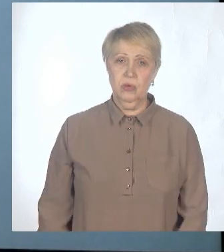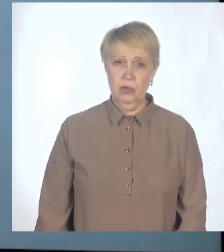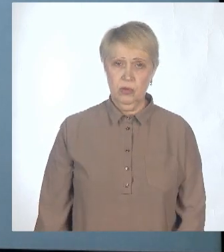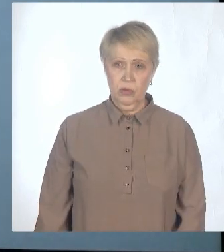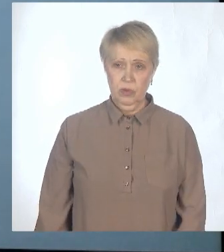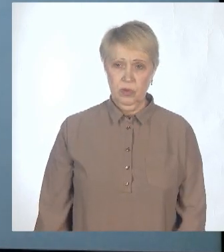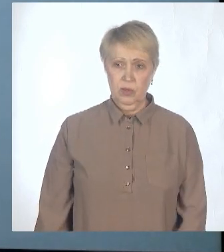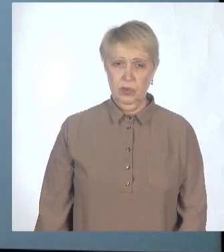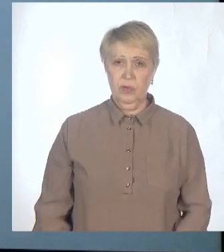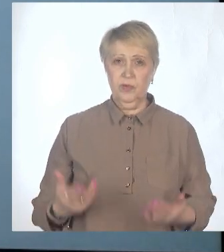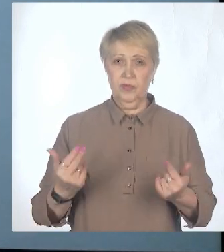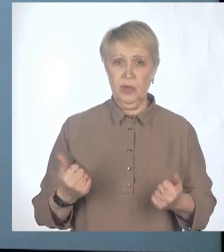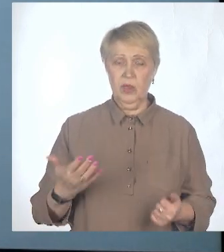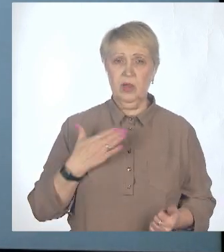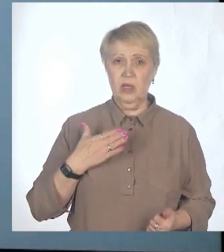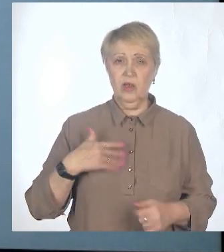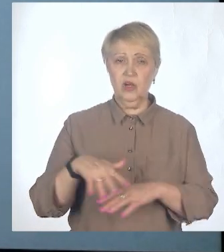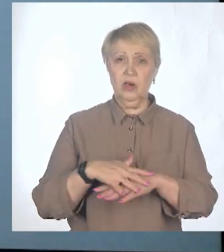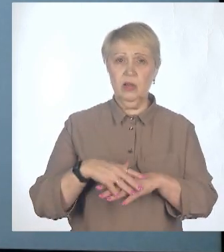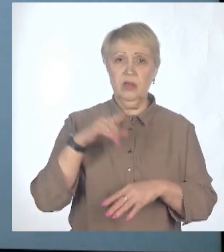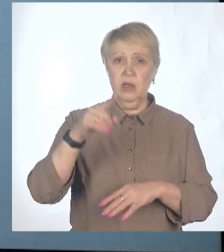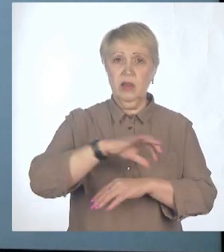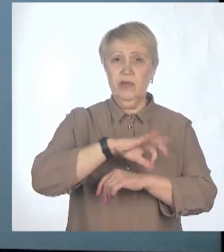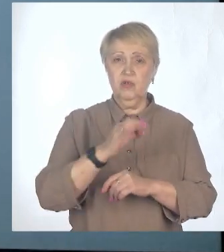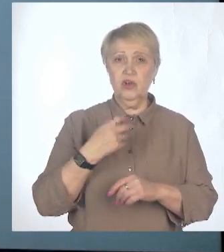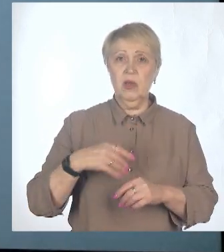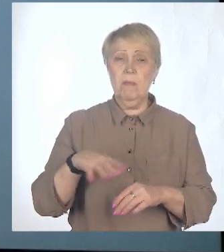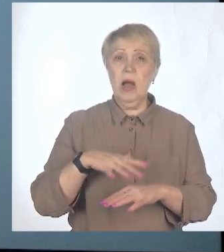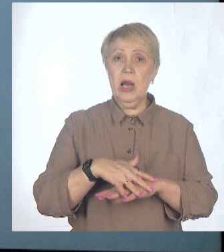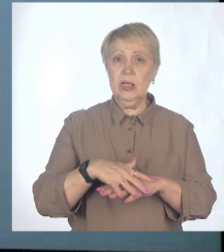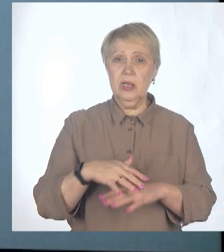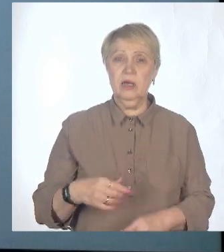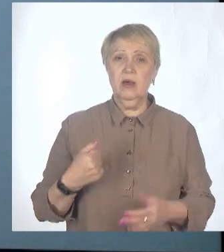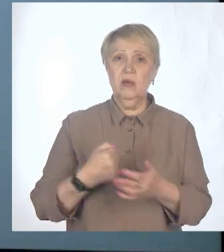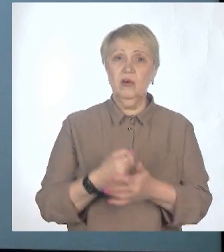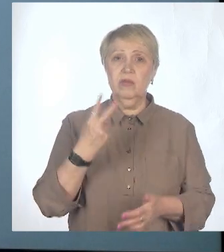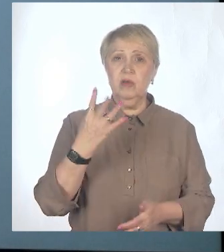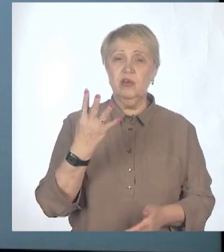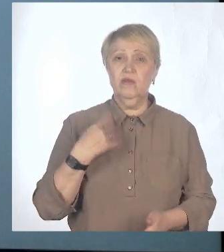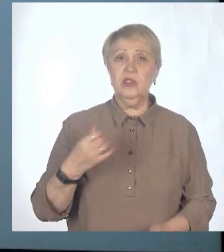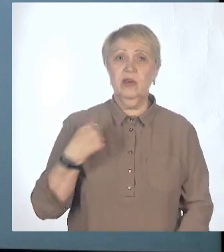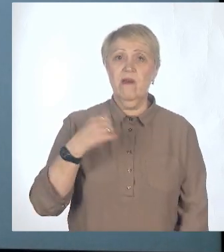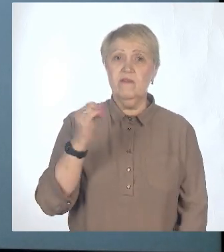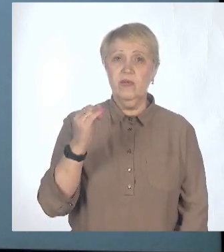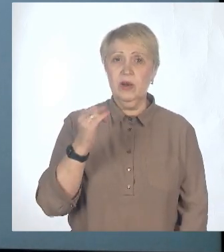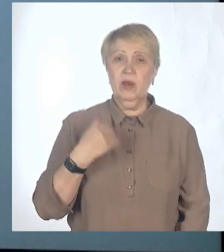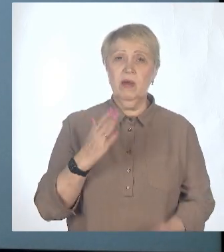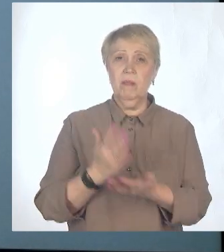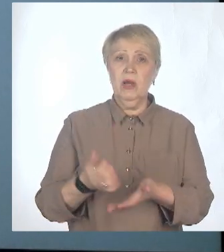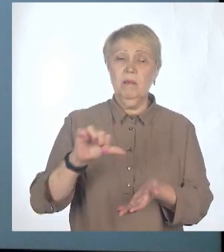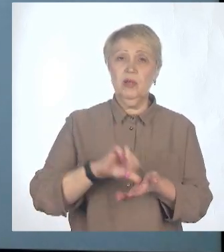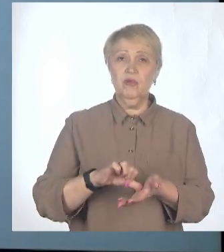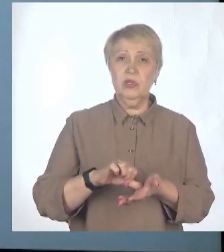На нашем дальневосточном рынке и до пандемии, до 24 февраля присутствовали